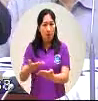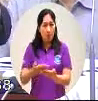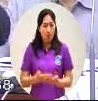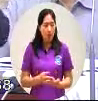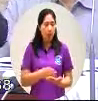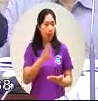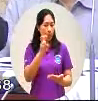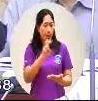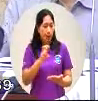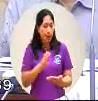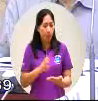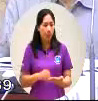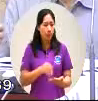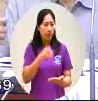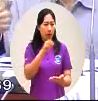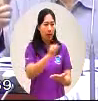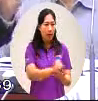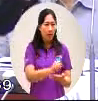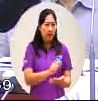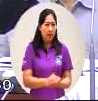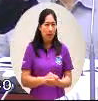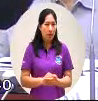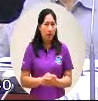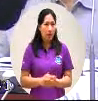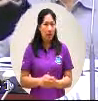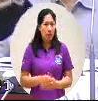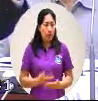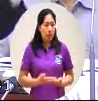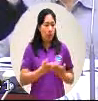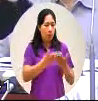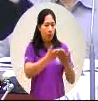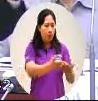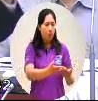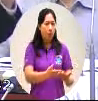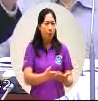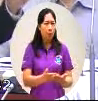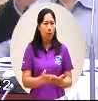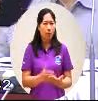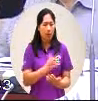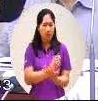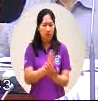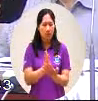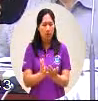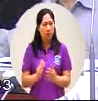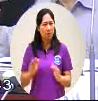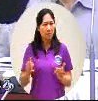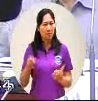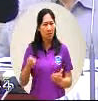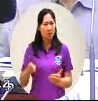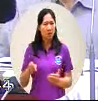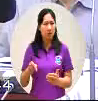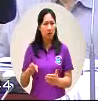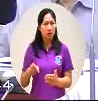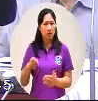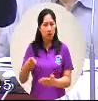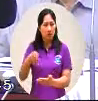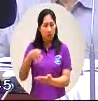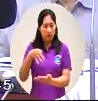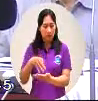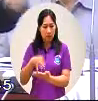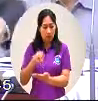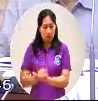啊，登簿善状吼，差不多吼，一级的科吼，超一个登簿就是一个